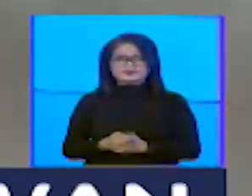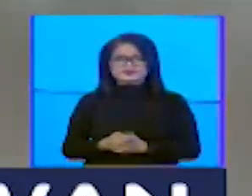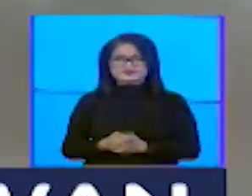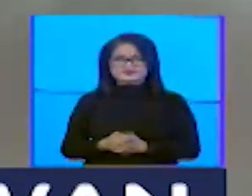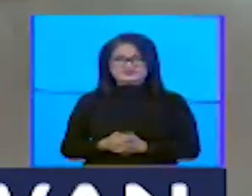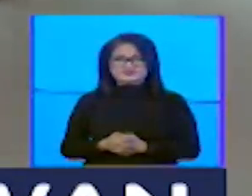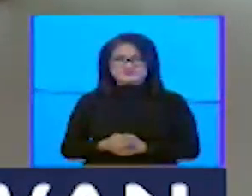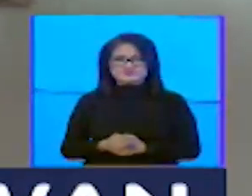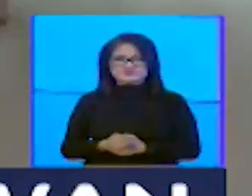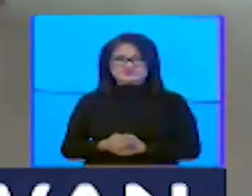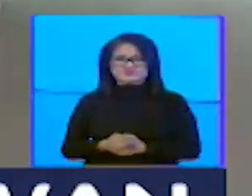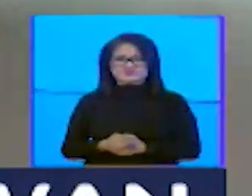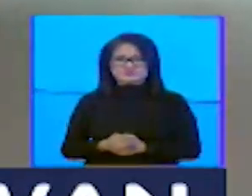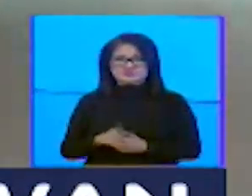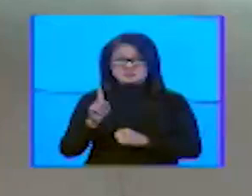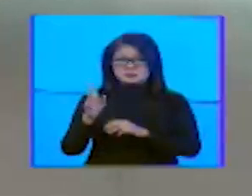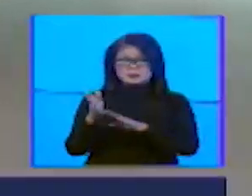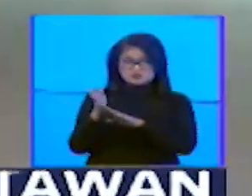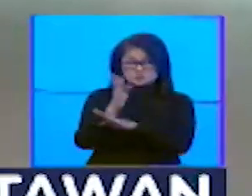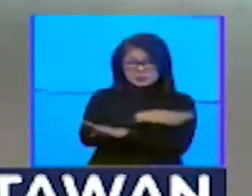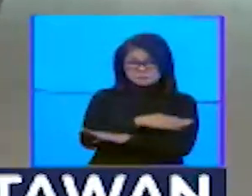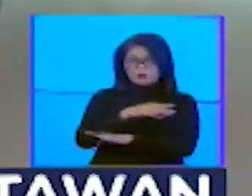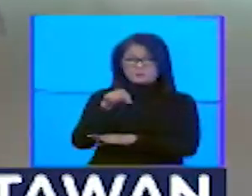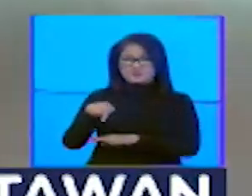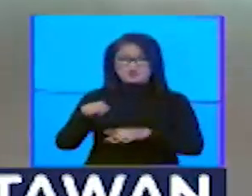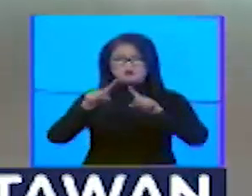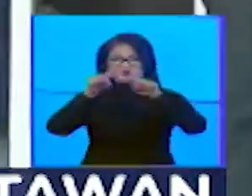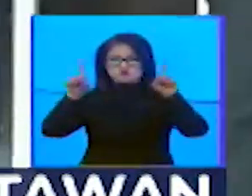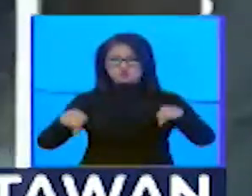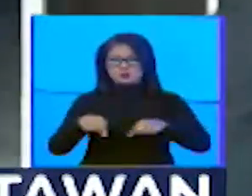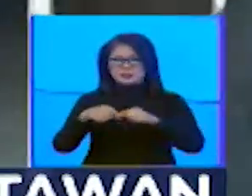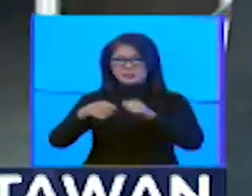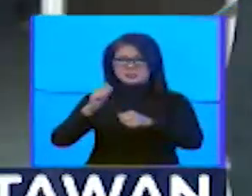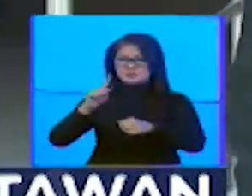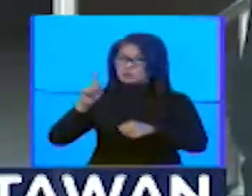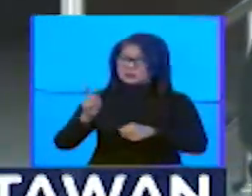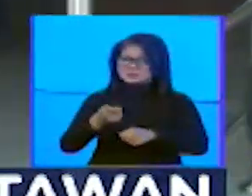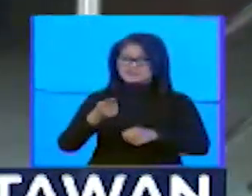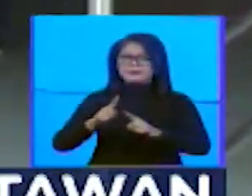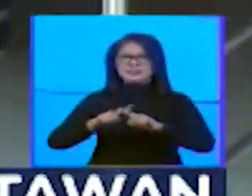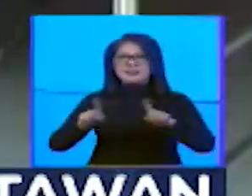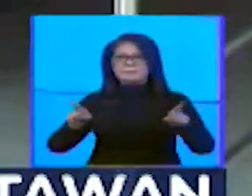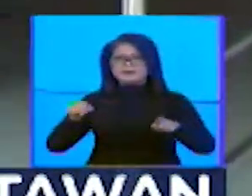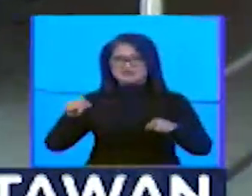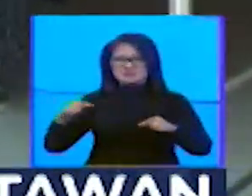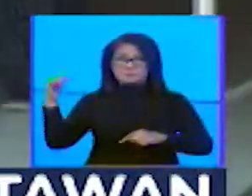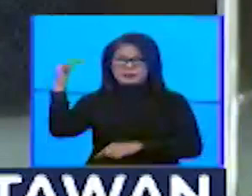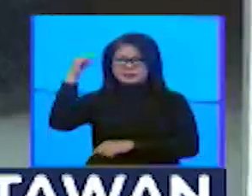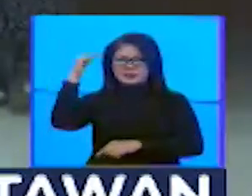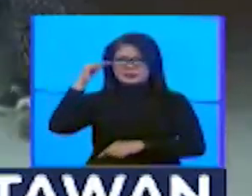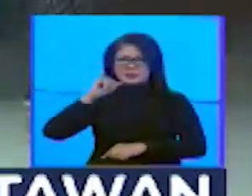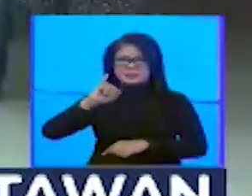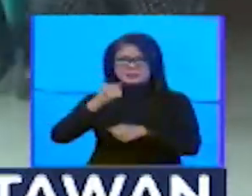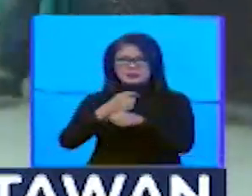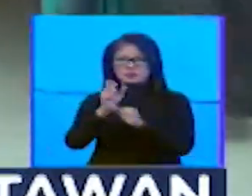Sehari jelang pemberlakuan wajib menyertakan swab negatif, Bandara Igusti Ngurah Rai Bali tetap dipadati wisatawan. Sejak kemarin hingga hari